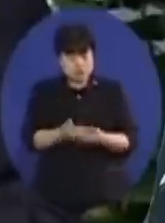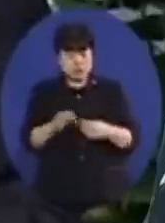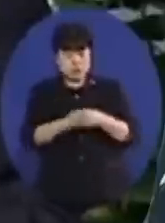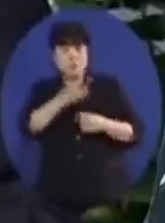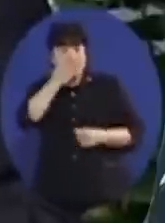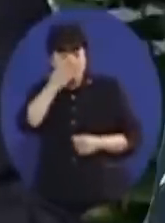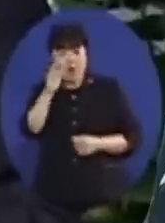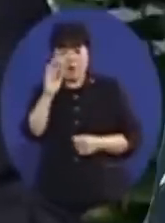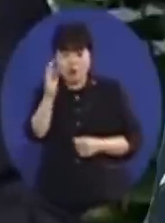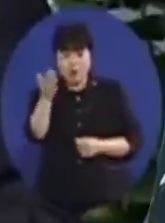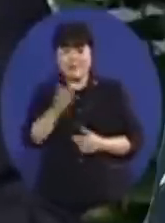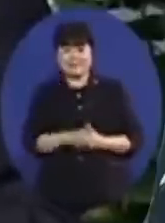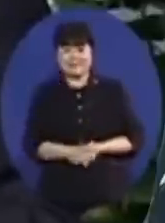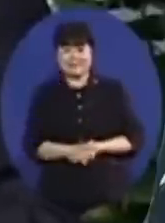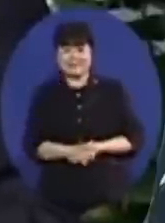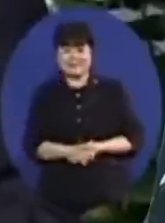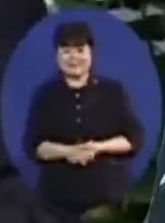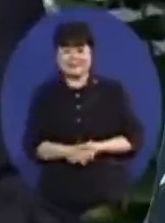할 수 있잖아요